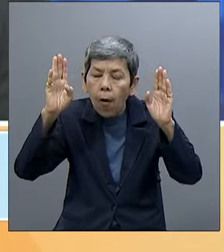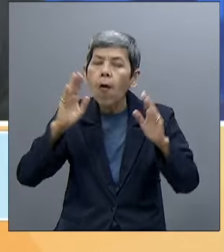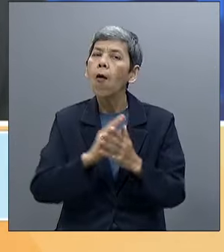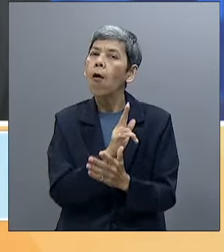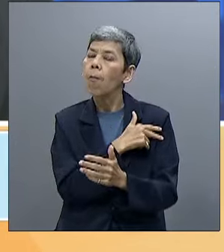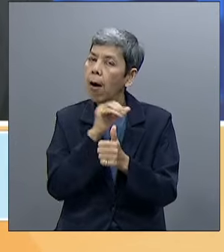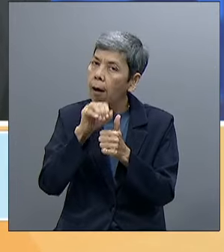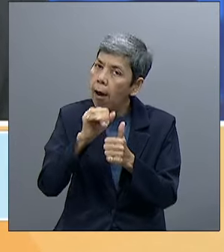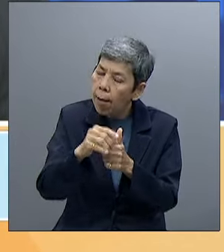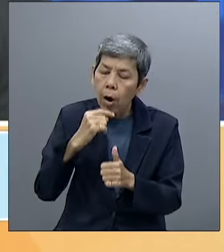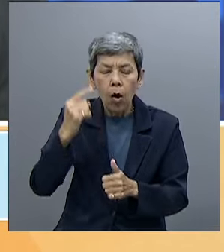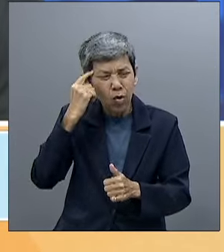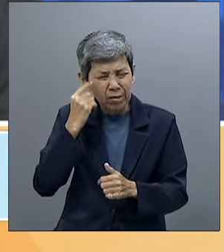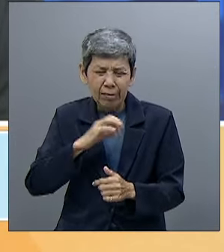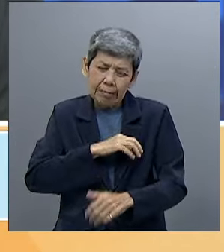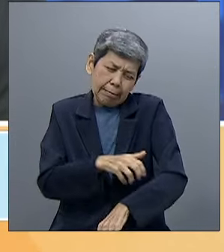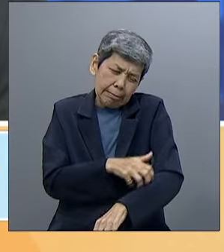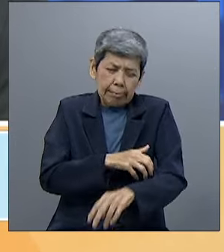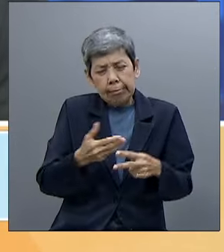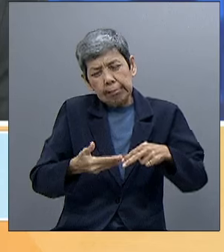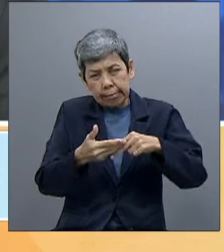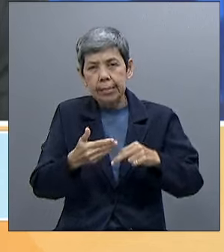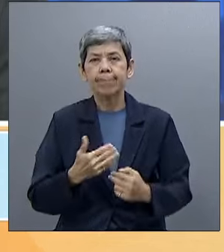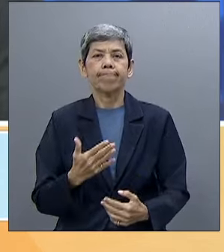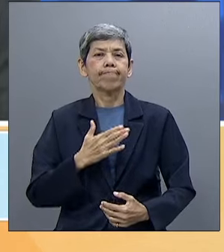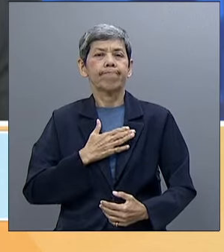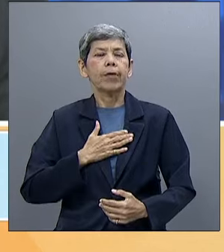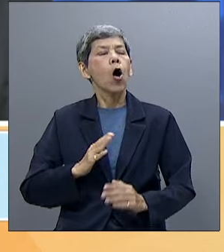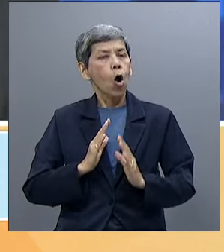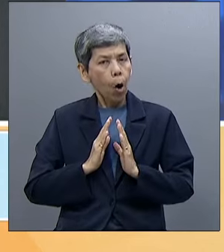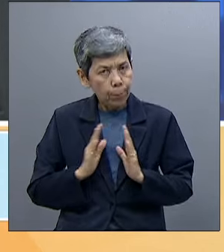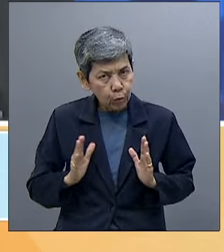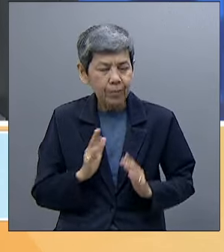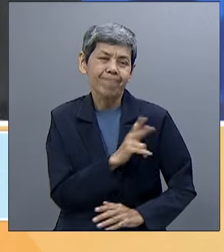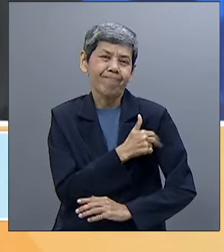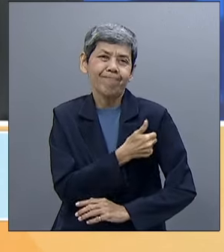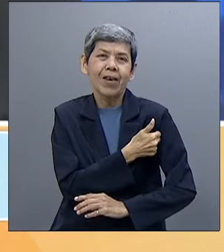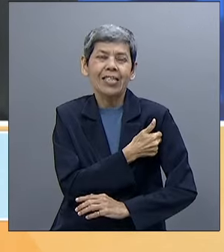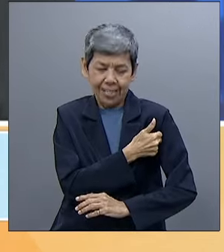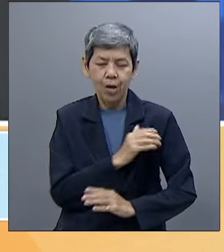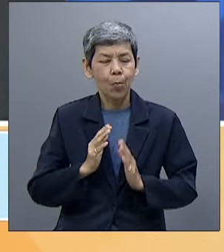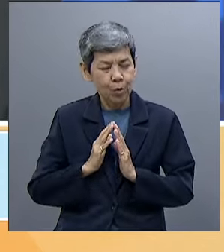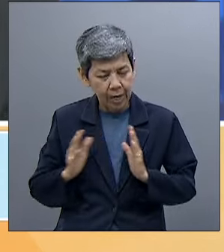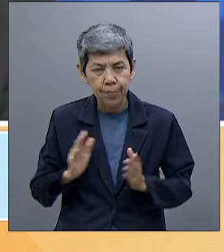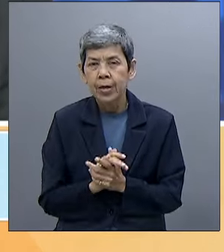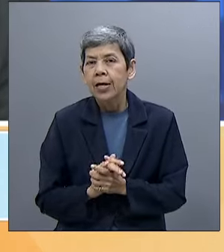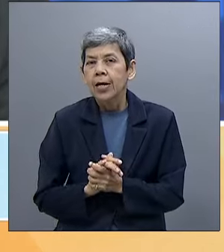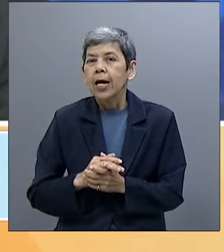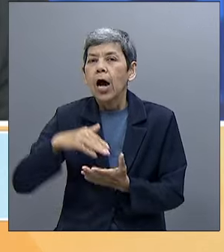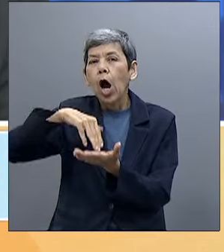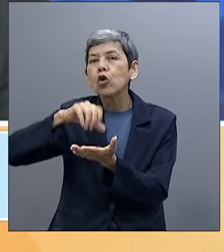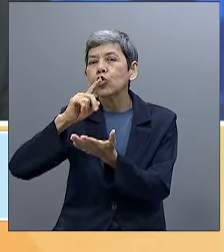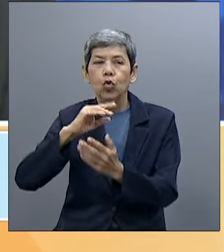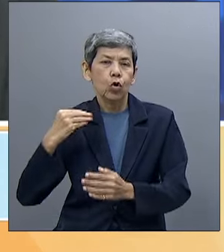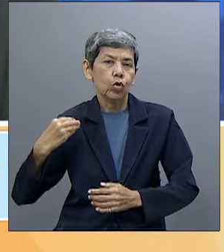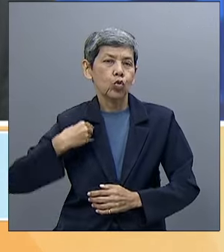รู้จักโรคขาอยู่ไม่สุขมากขึ้นแล้ววันนี้ทางรายการต้องขอขอบคุณนะครับอาจารย์แพทย์หญิงปุณฑริกศรีสวาทครับจากศูนย์นิทราเวชโรงพยาบาล